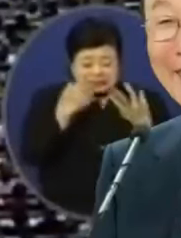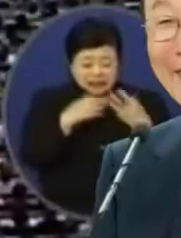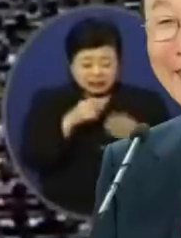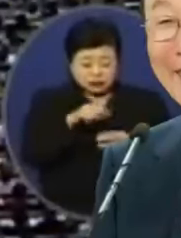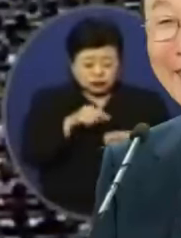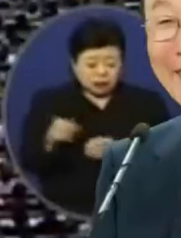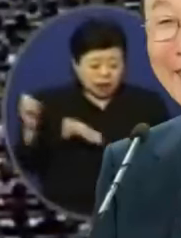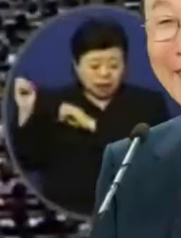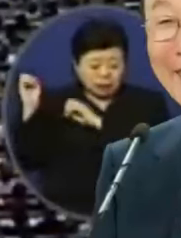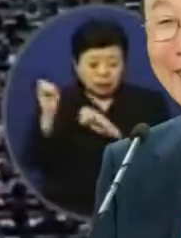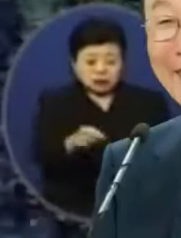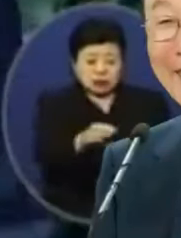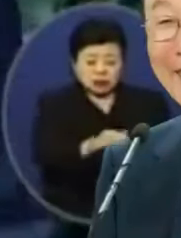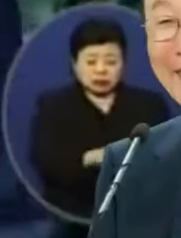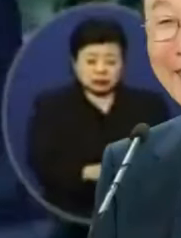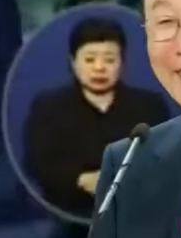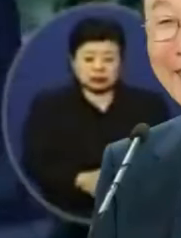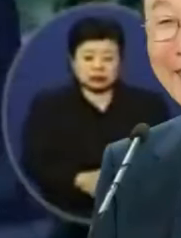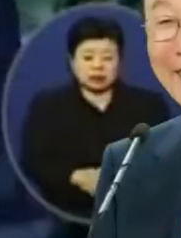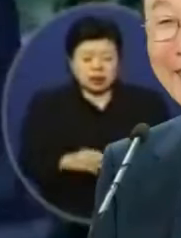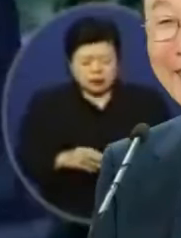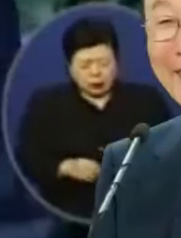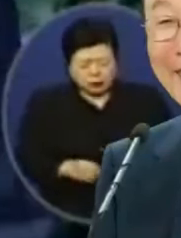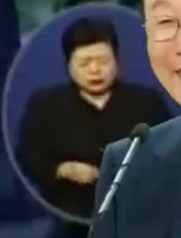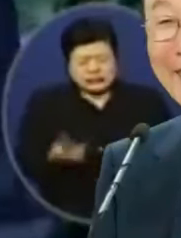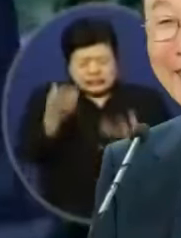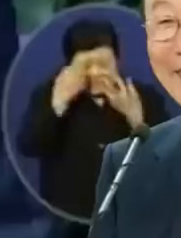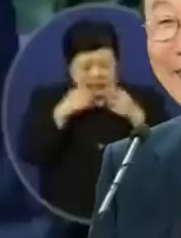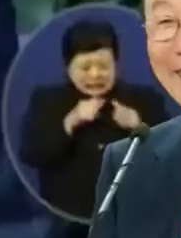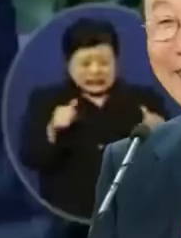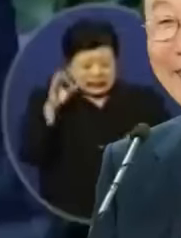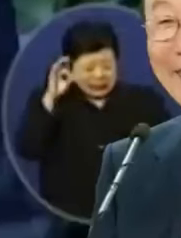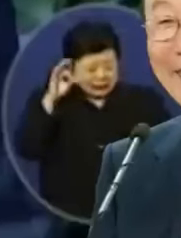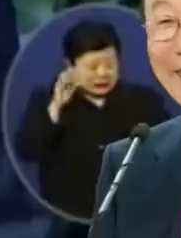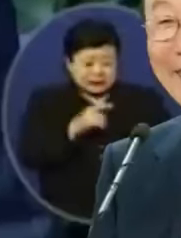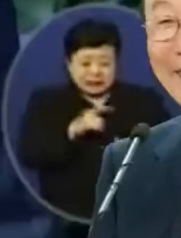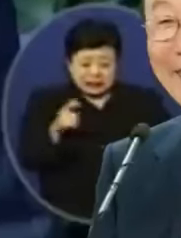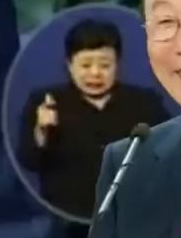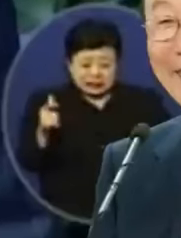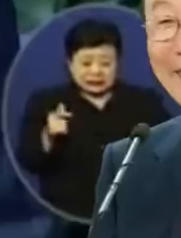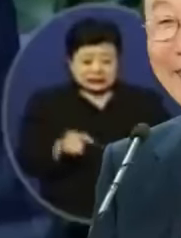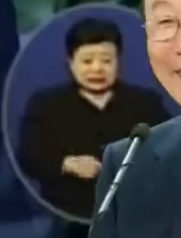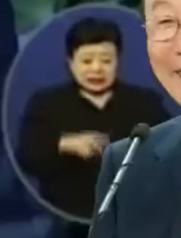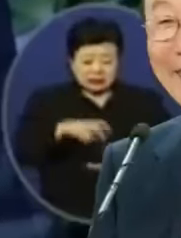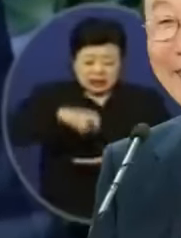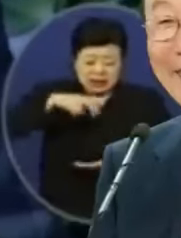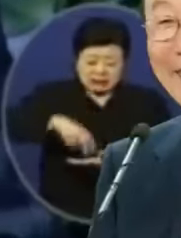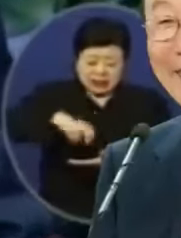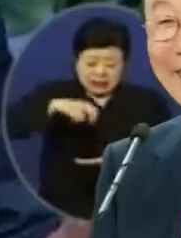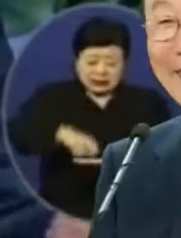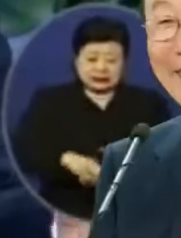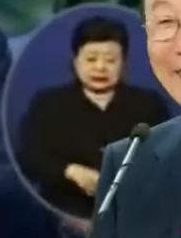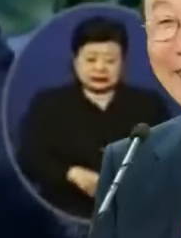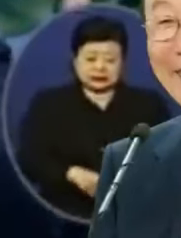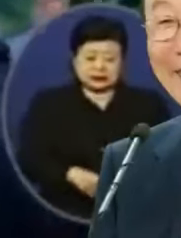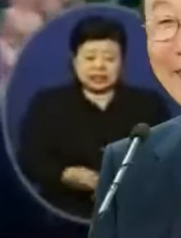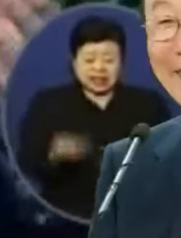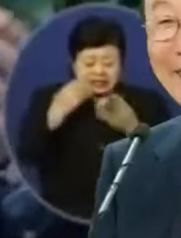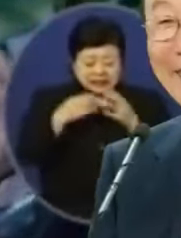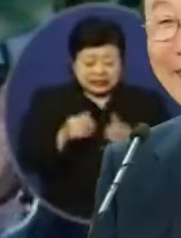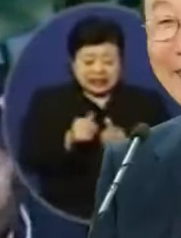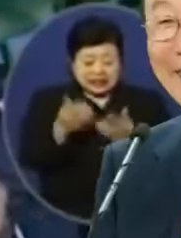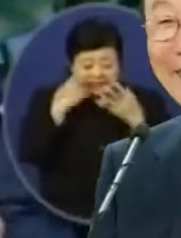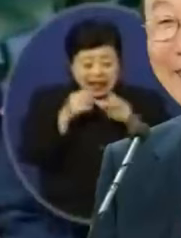넣어라. 며칠 굶기 한 사자들이 가만히 있을 택이 있습니까? 이리 뛰고 저리 날뛰다가